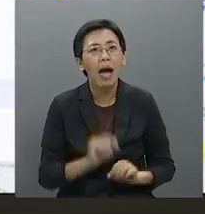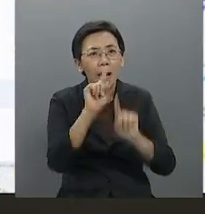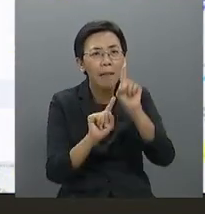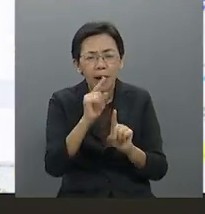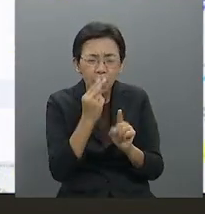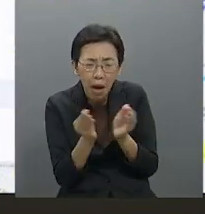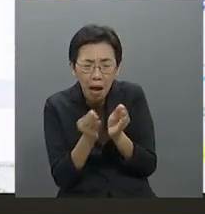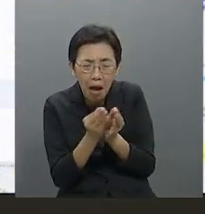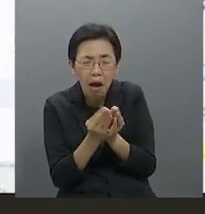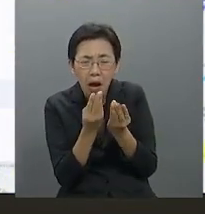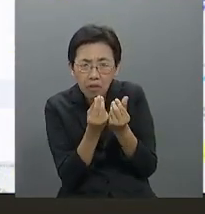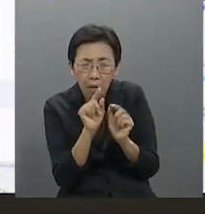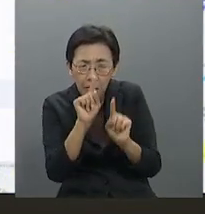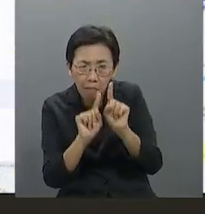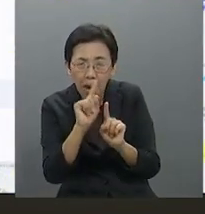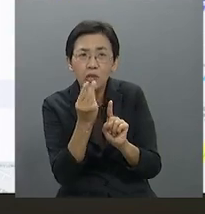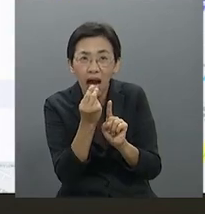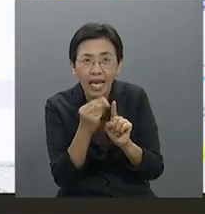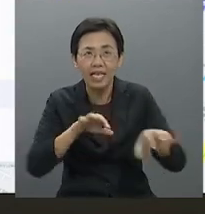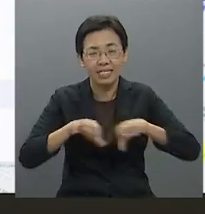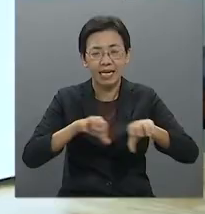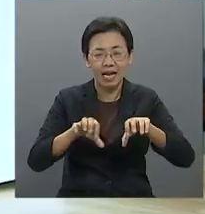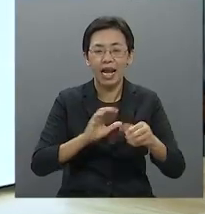บริการเพื่อปรัรุงการจัดการของร้าน